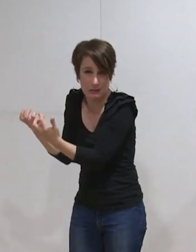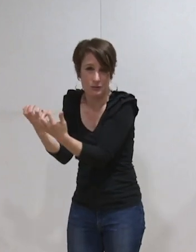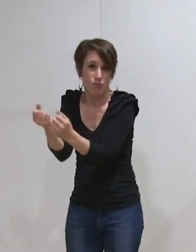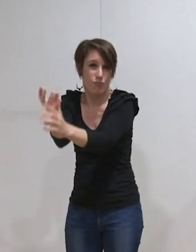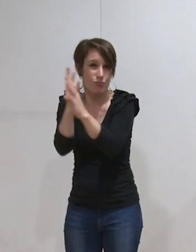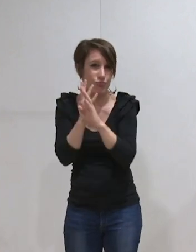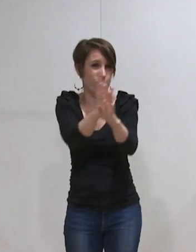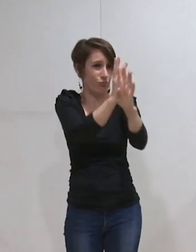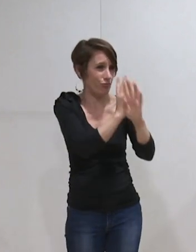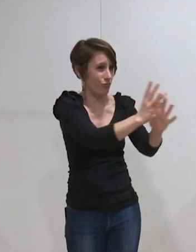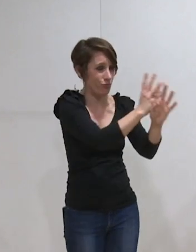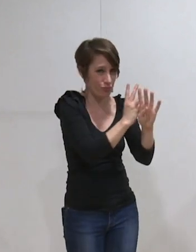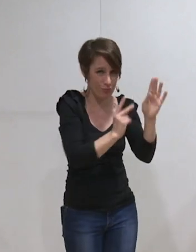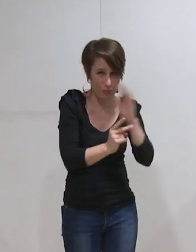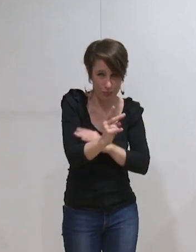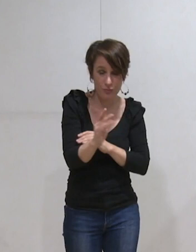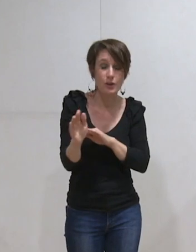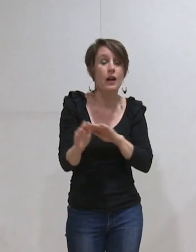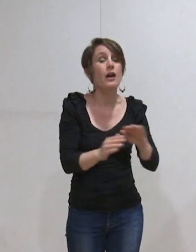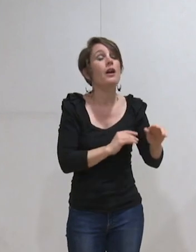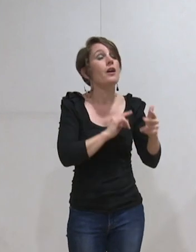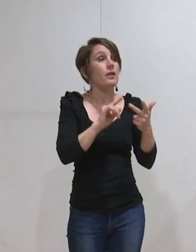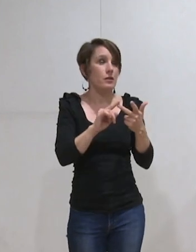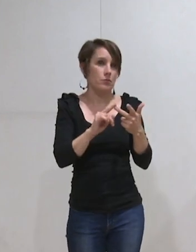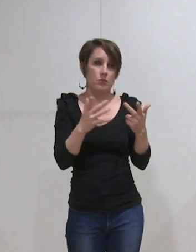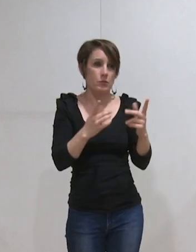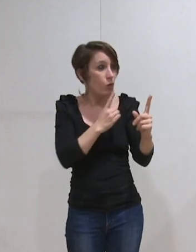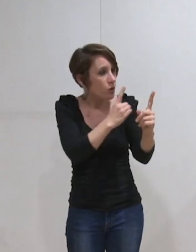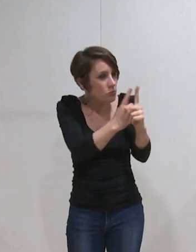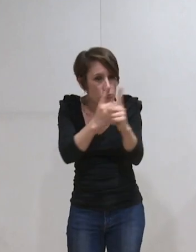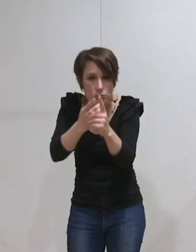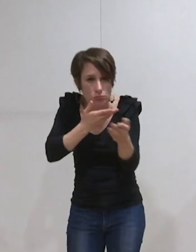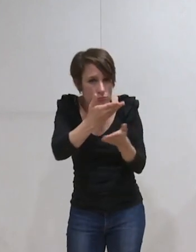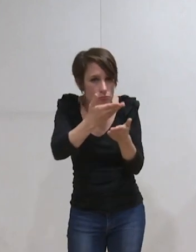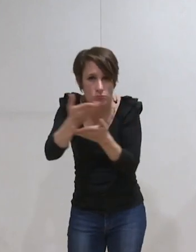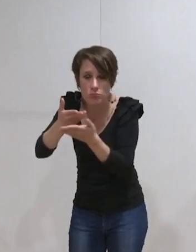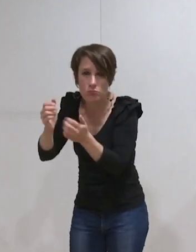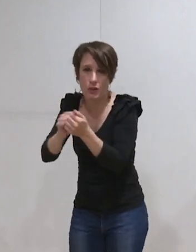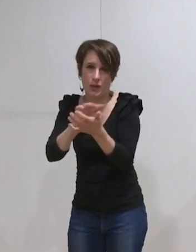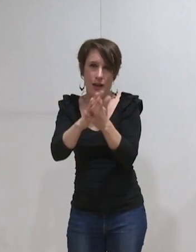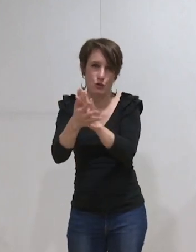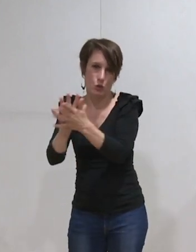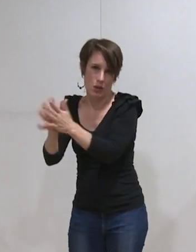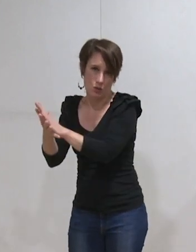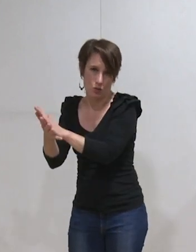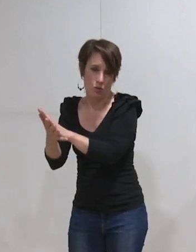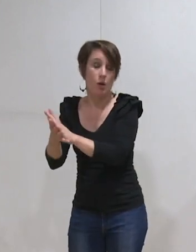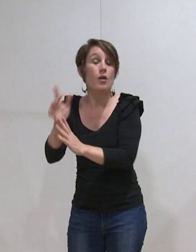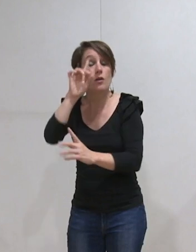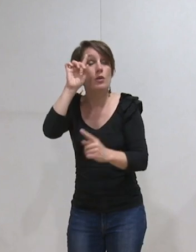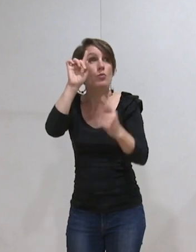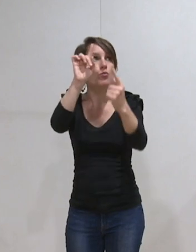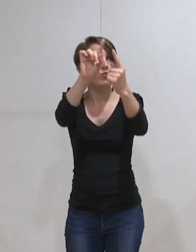troisièmement c'est aussi si la concertation avec les associations Avin afin de